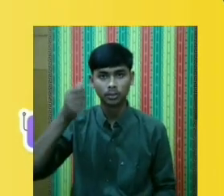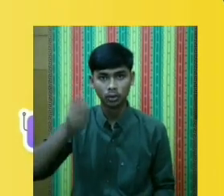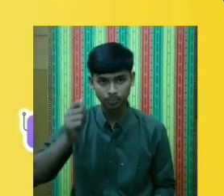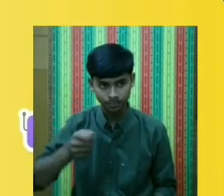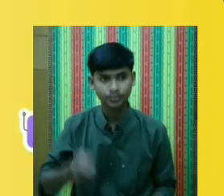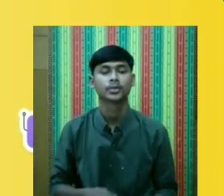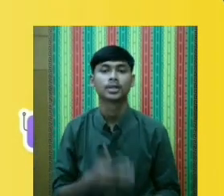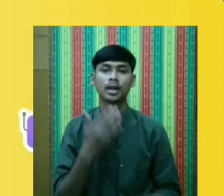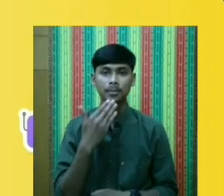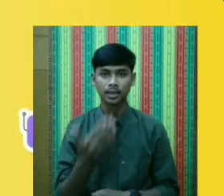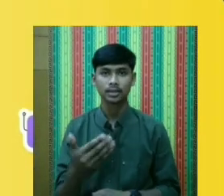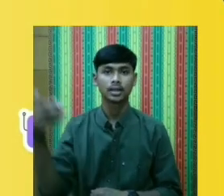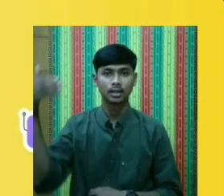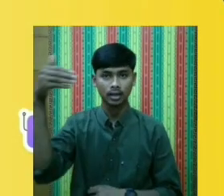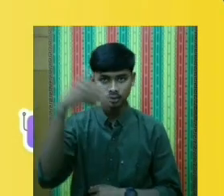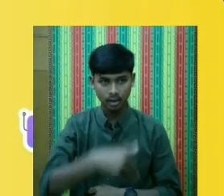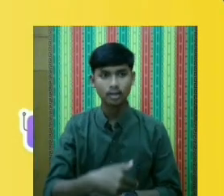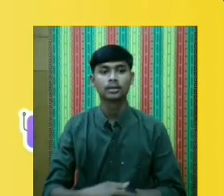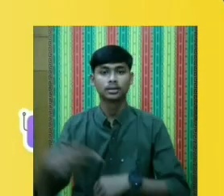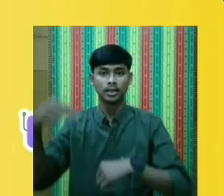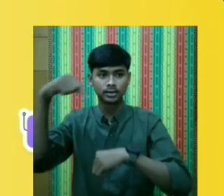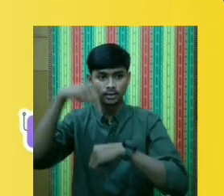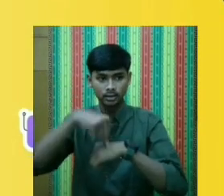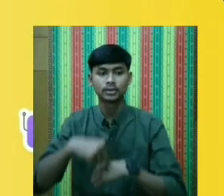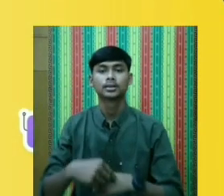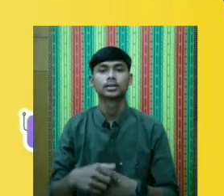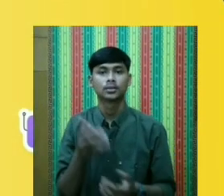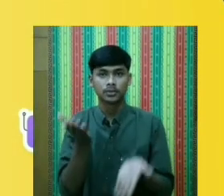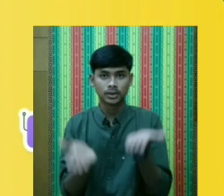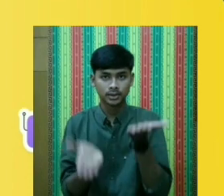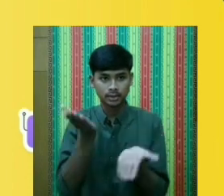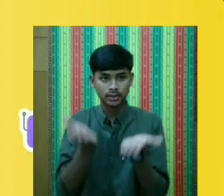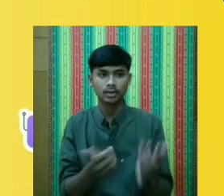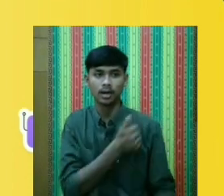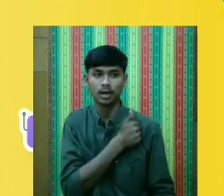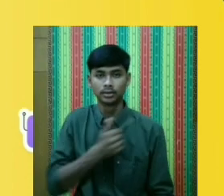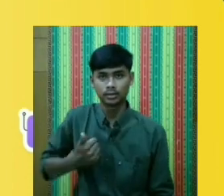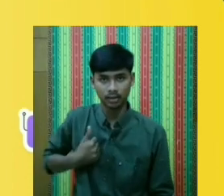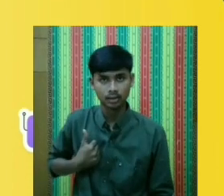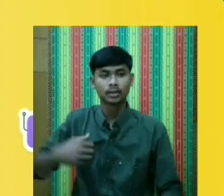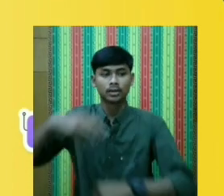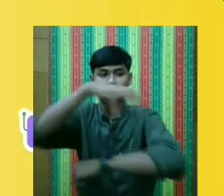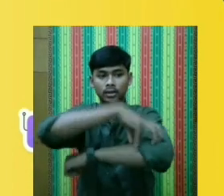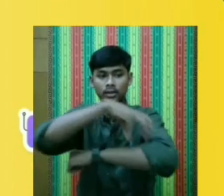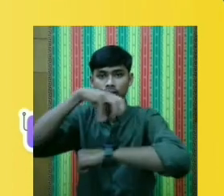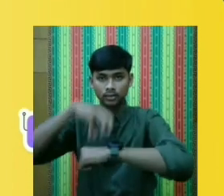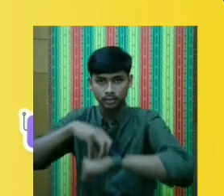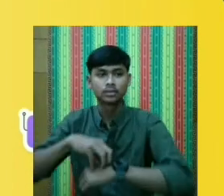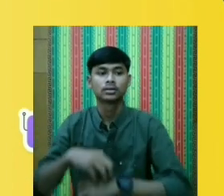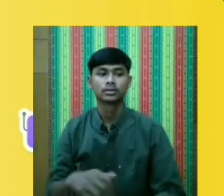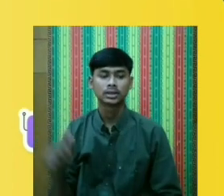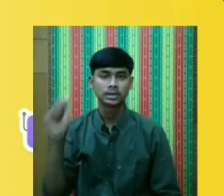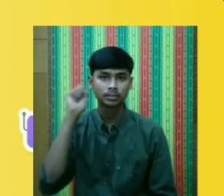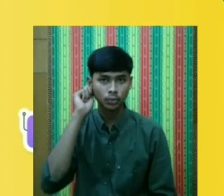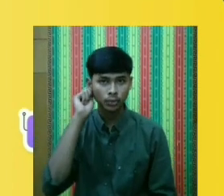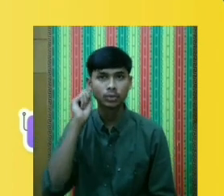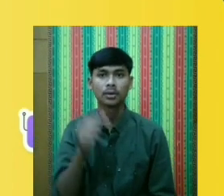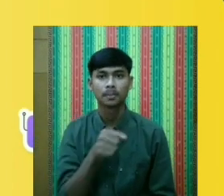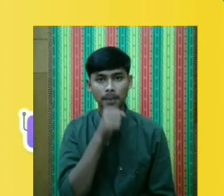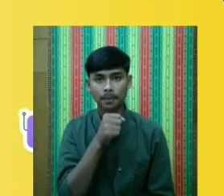Assalamualaikum warahmatullahi wabarakatuh selamat tiba di pengadilan agama